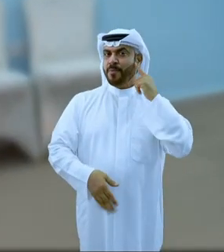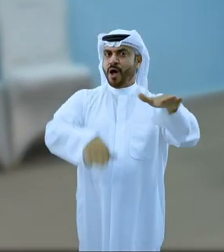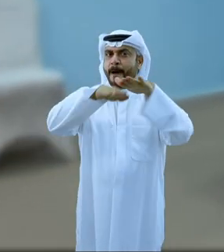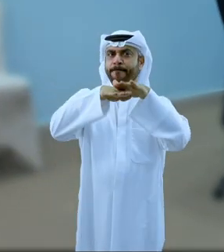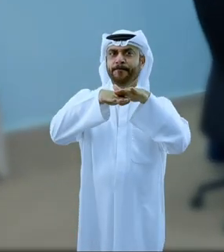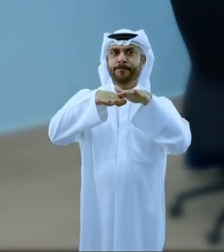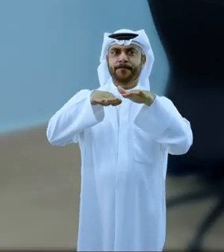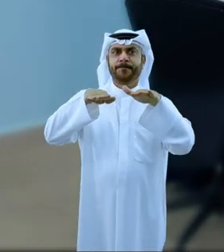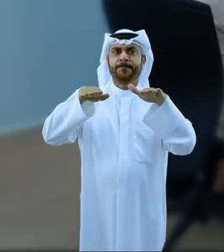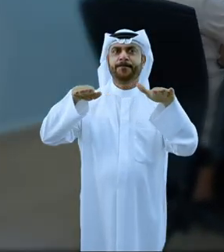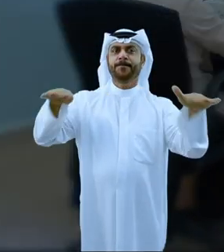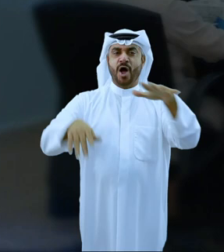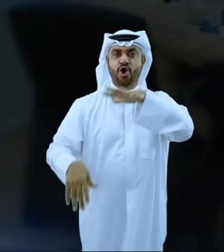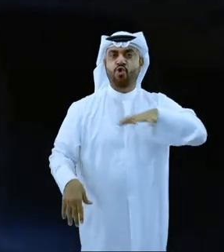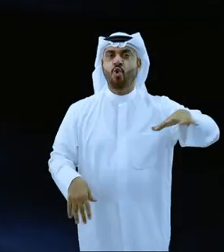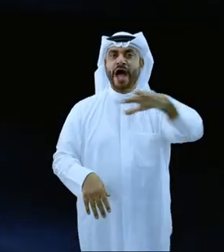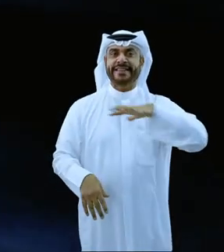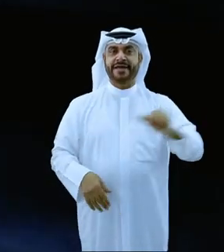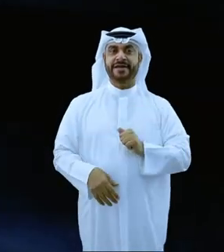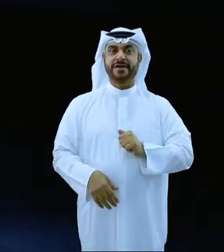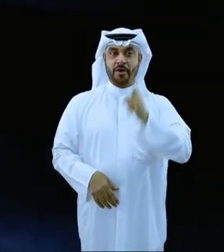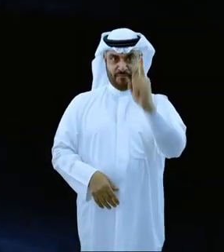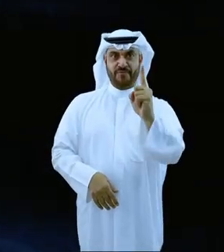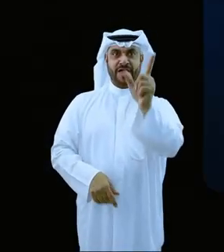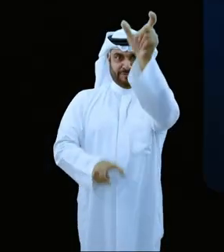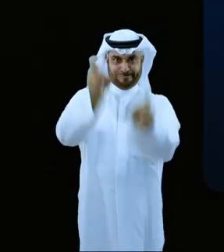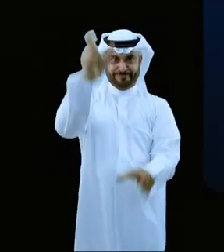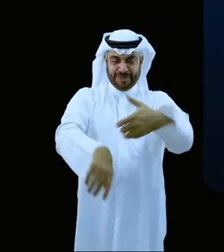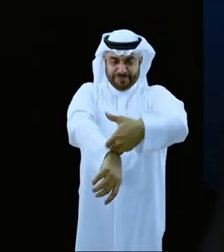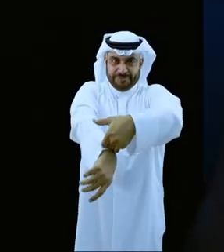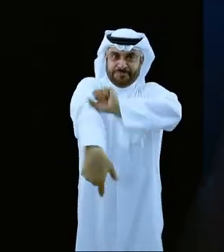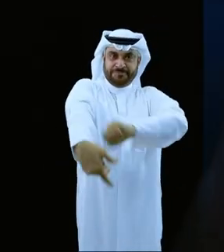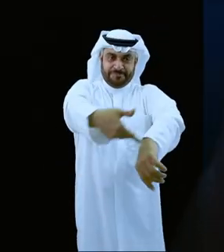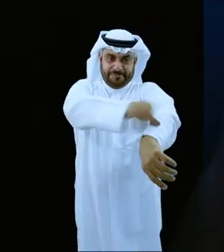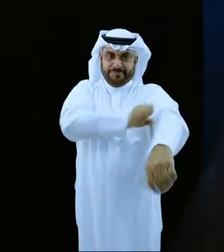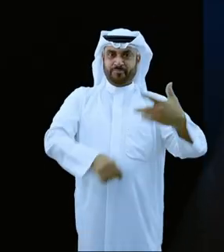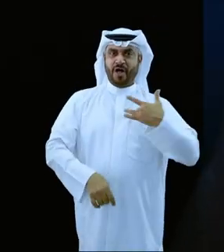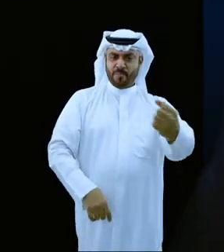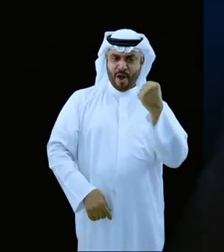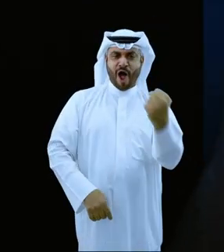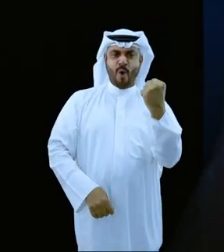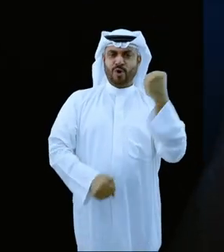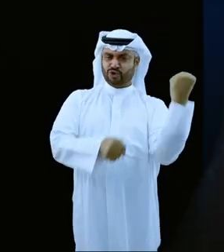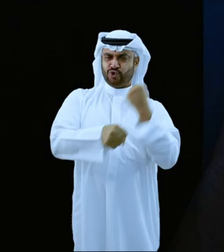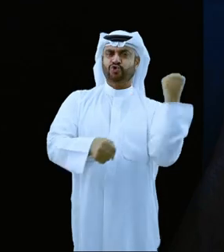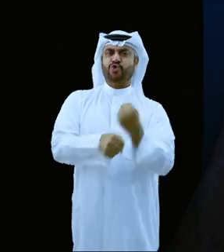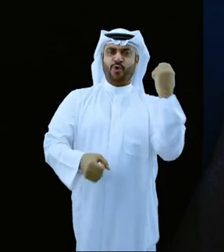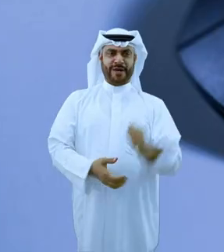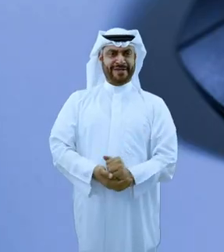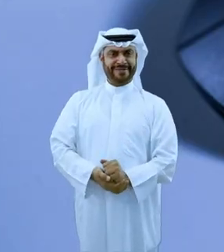من السكون اللي يخيم على الوطن، إلا أن هناك سواعد صلبة تشتغل خلف